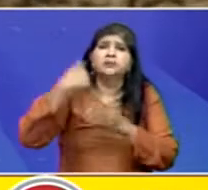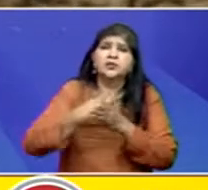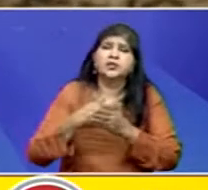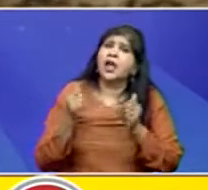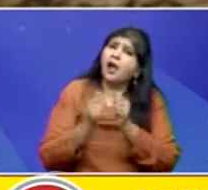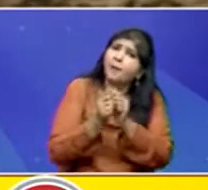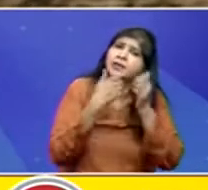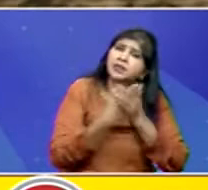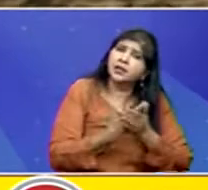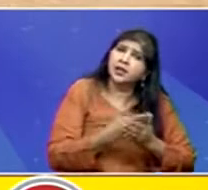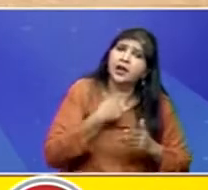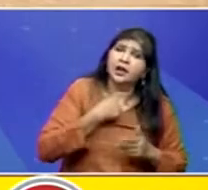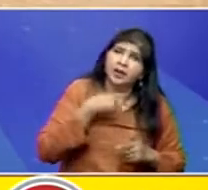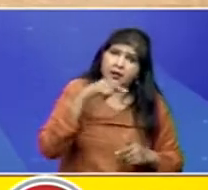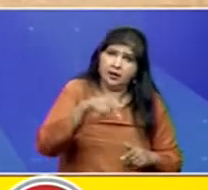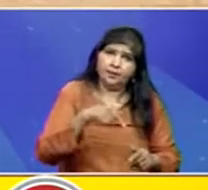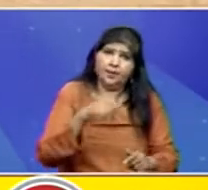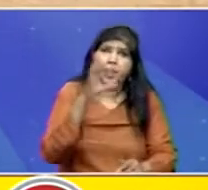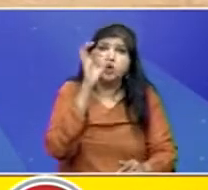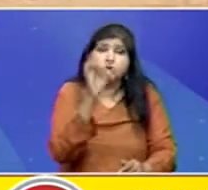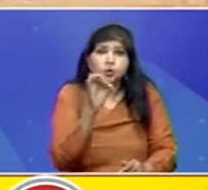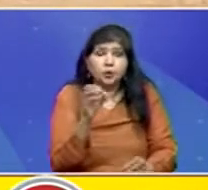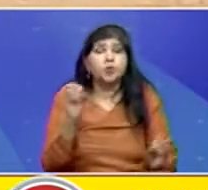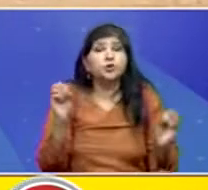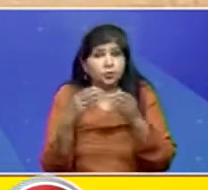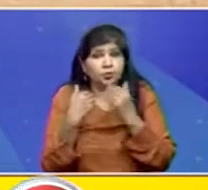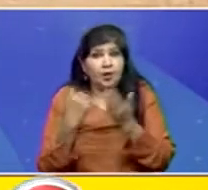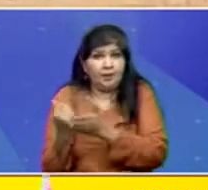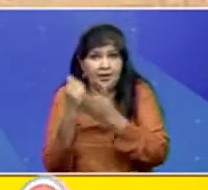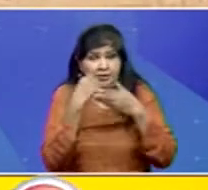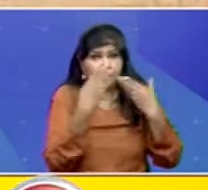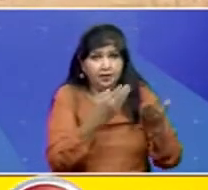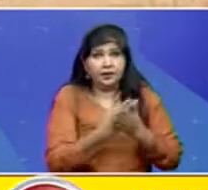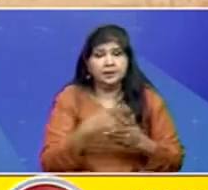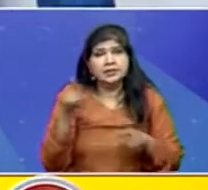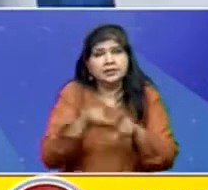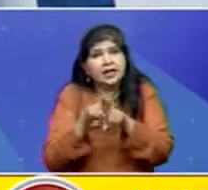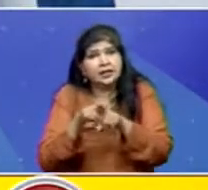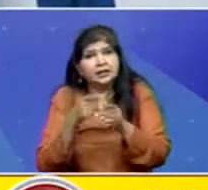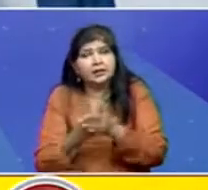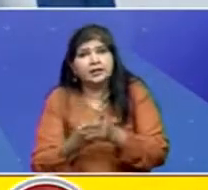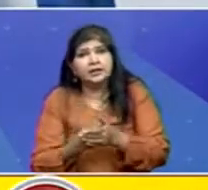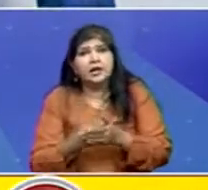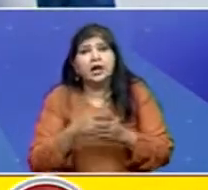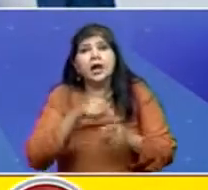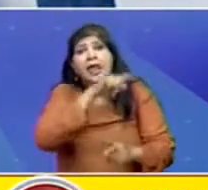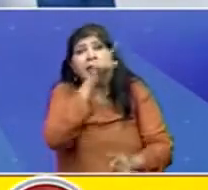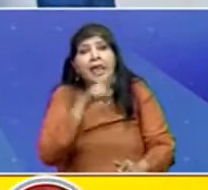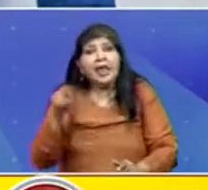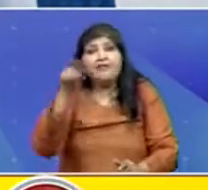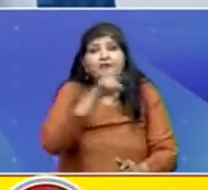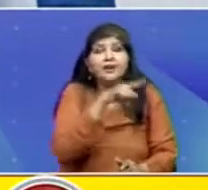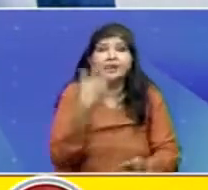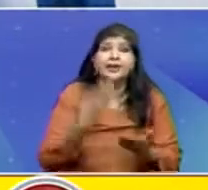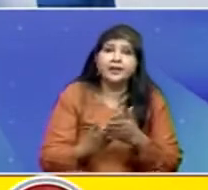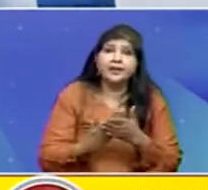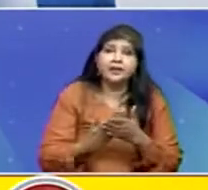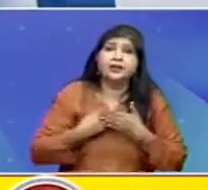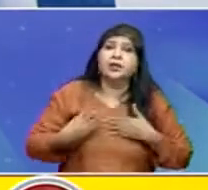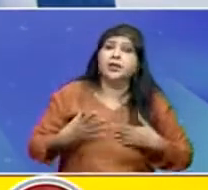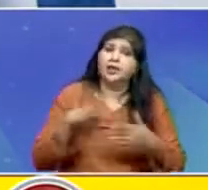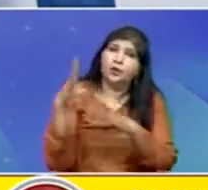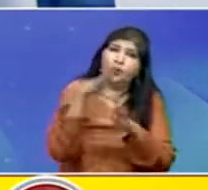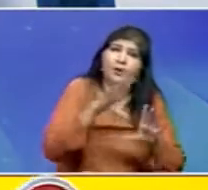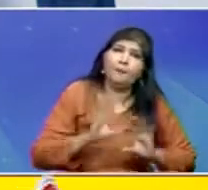हमने अगर सुन्य का आविश्कार किया तो साथ ही अनन्त यानि infinite को